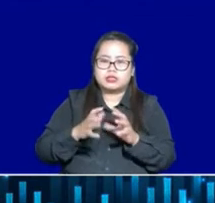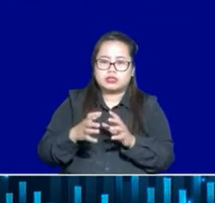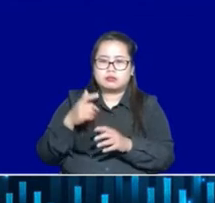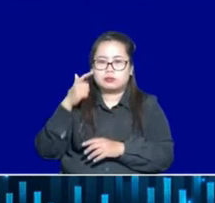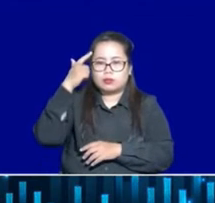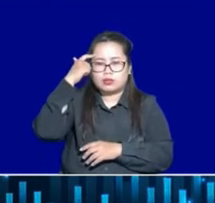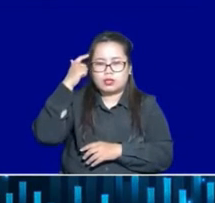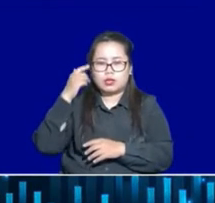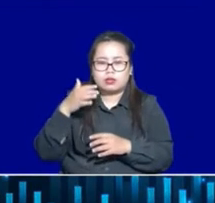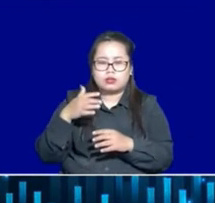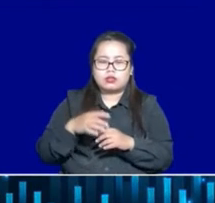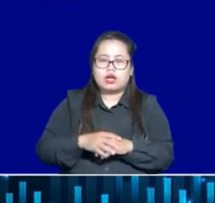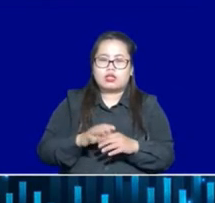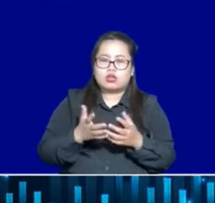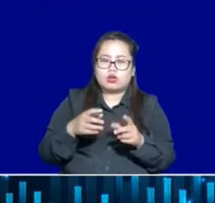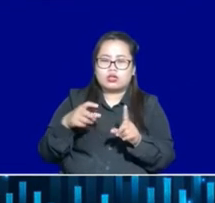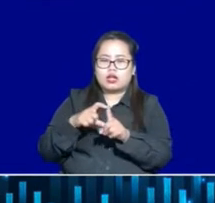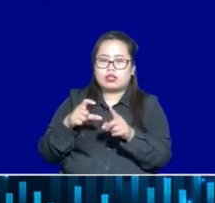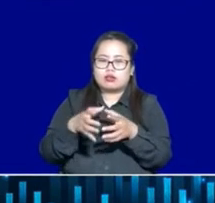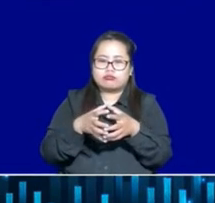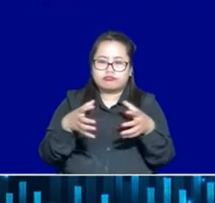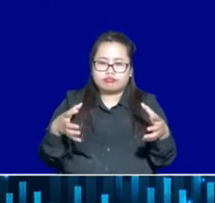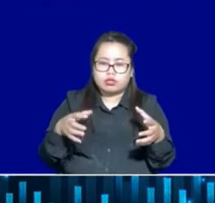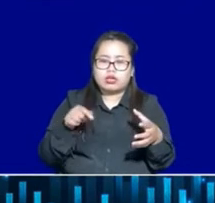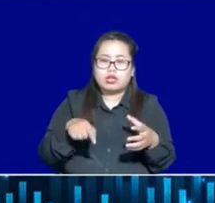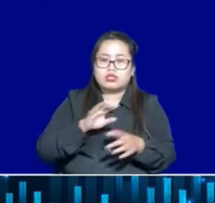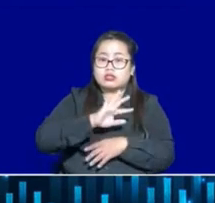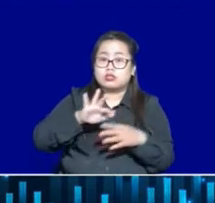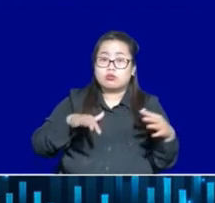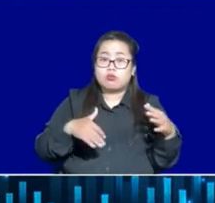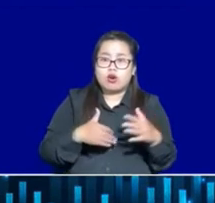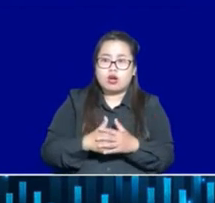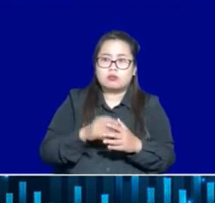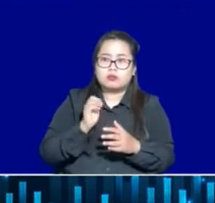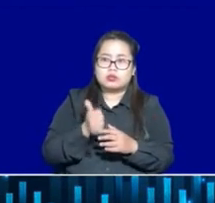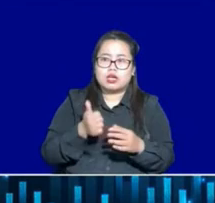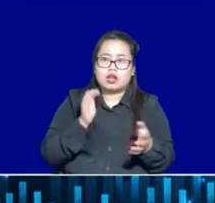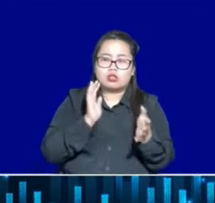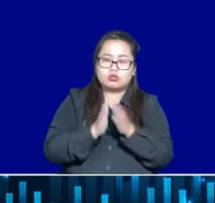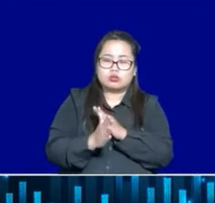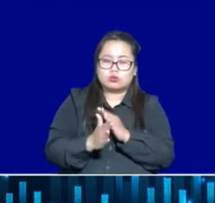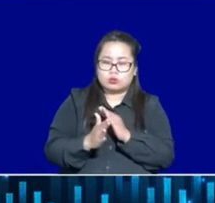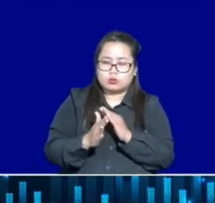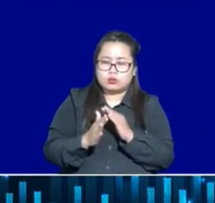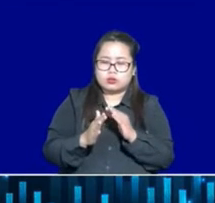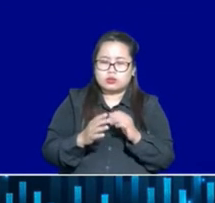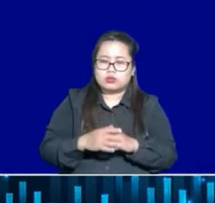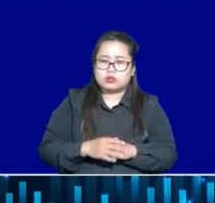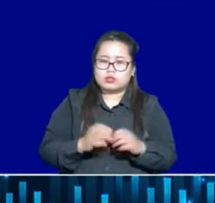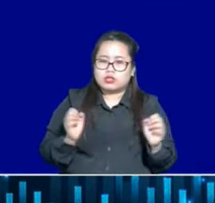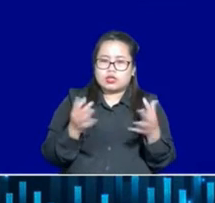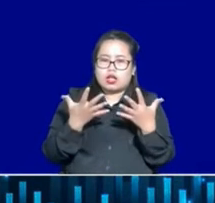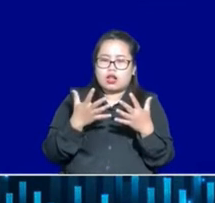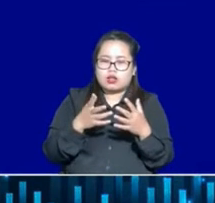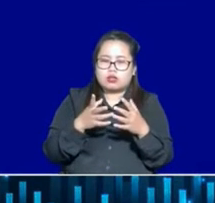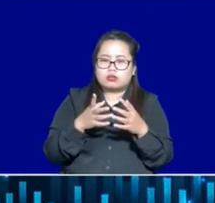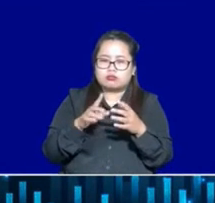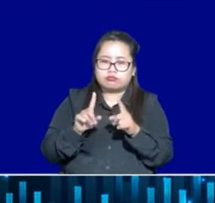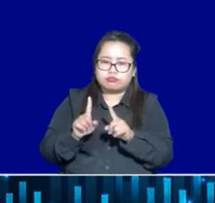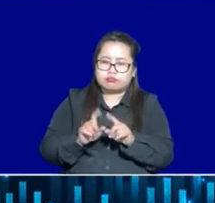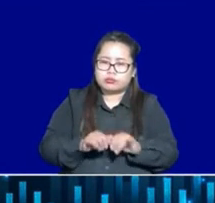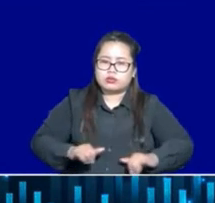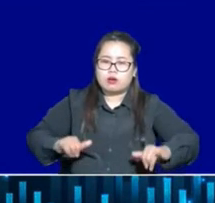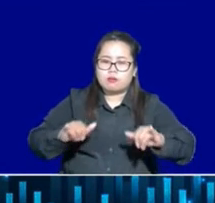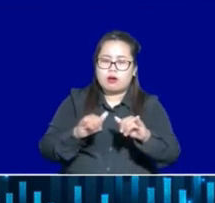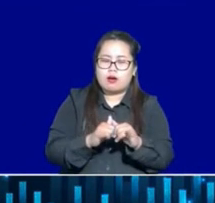dan semuanya dengan seketika dan juga secara bersamaan